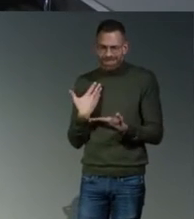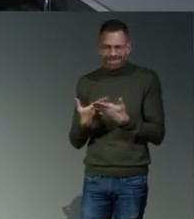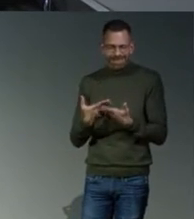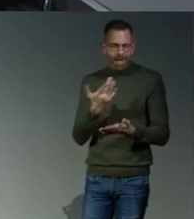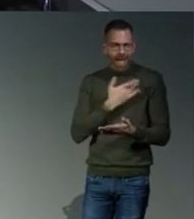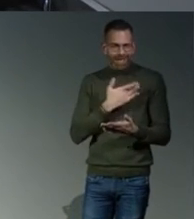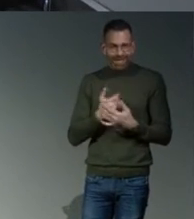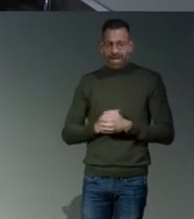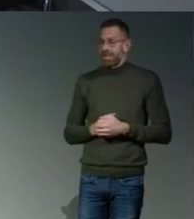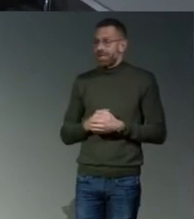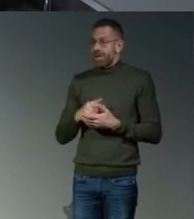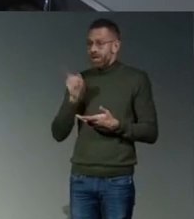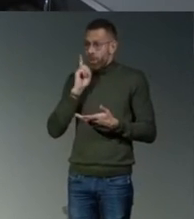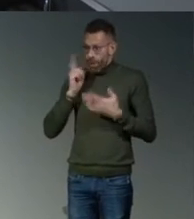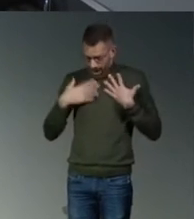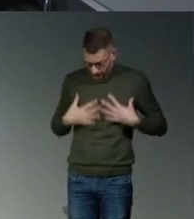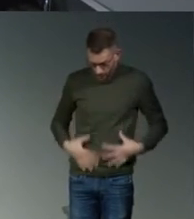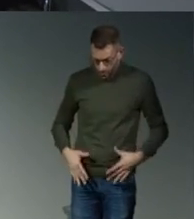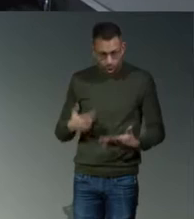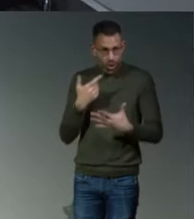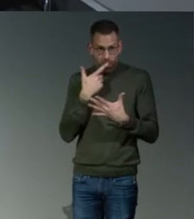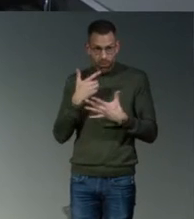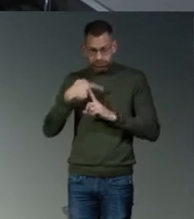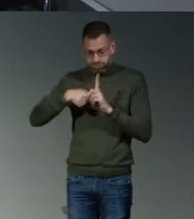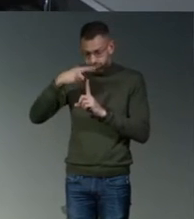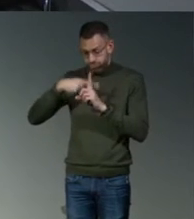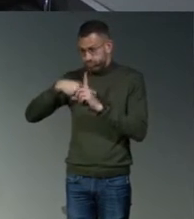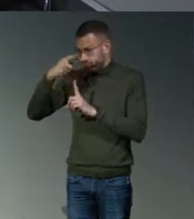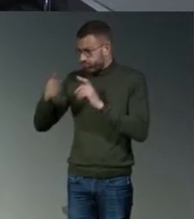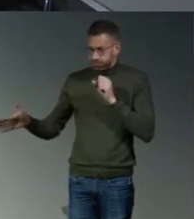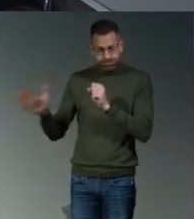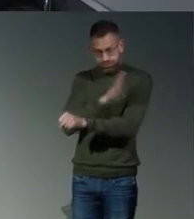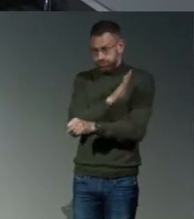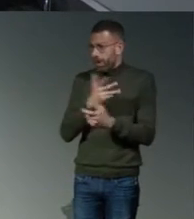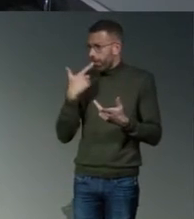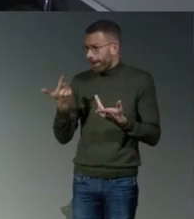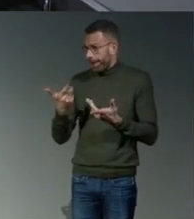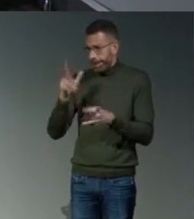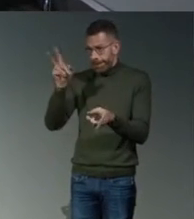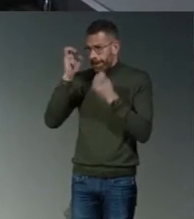qu'à force de saturation, les corps finissent par ne plus percevoir, ou alors par percevoir différemment.